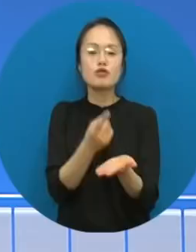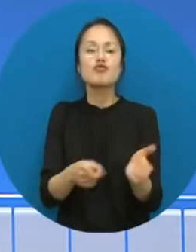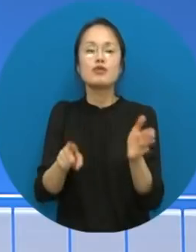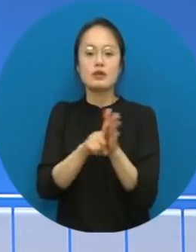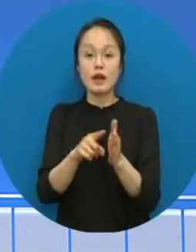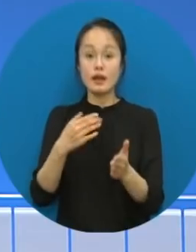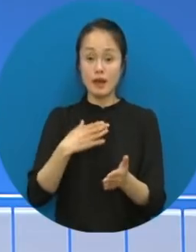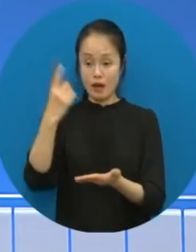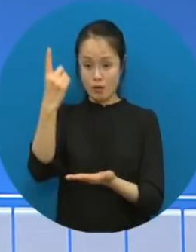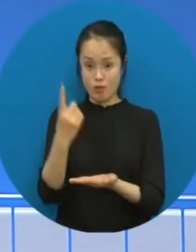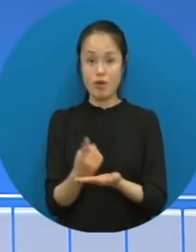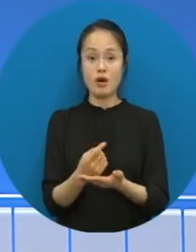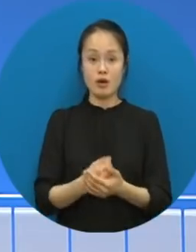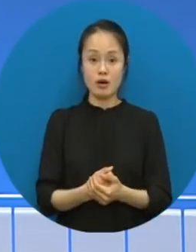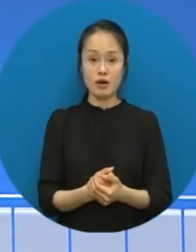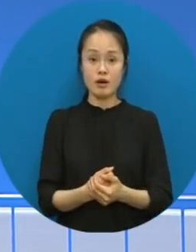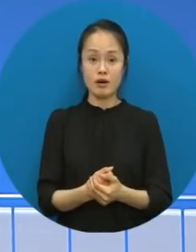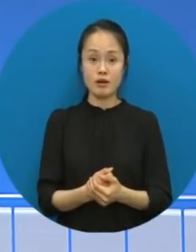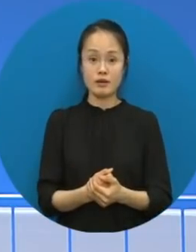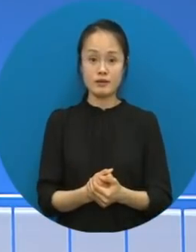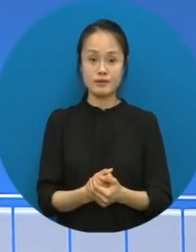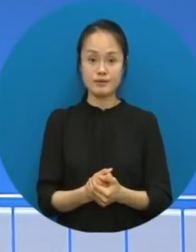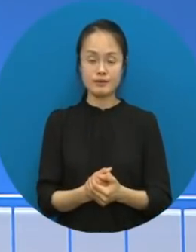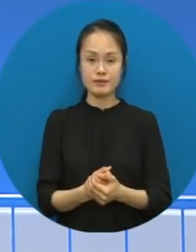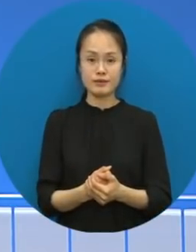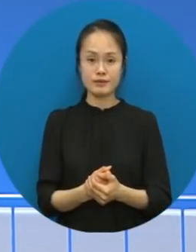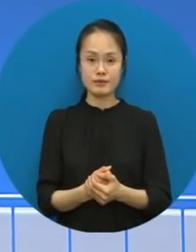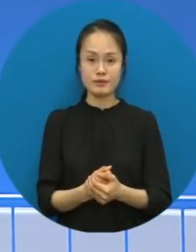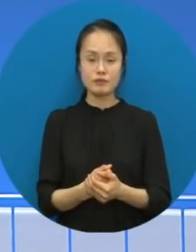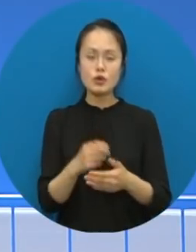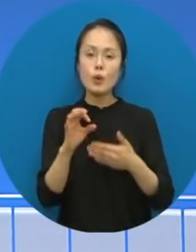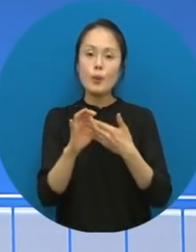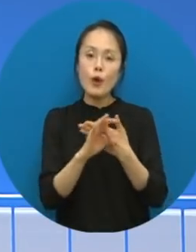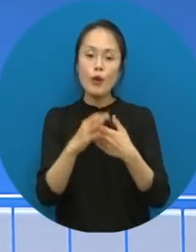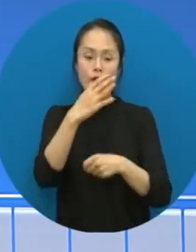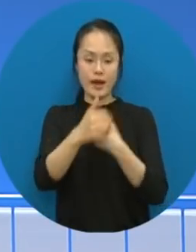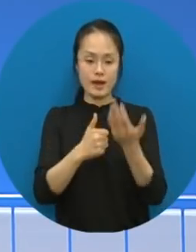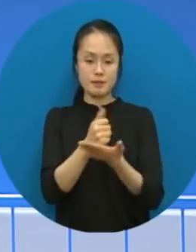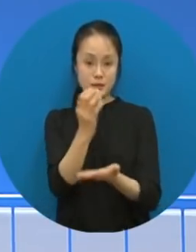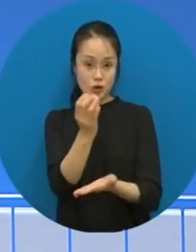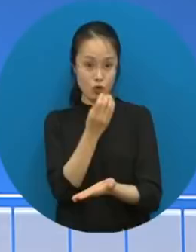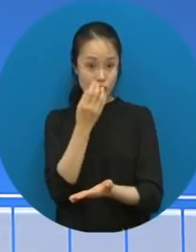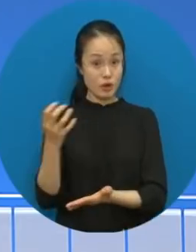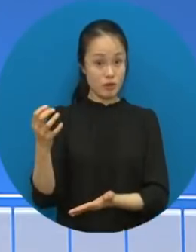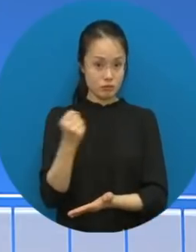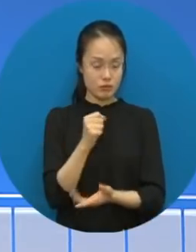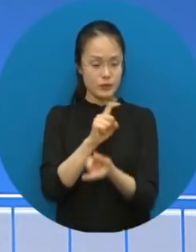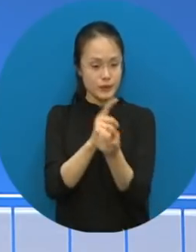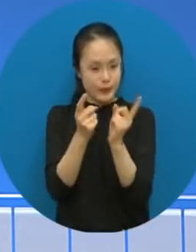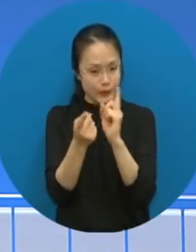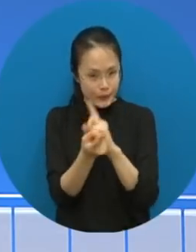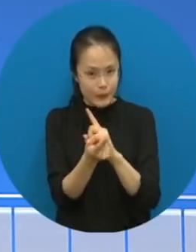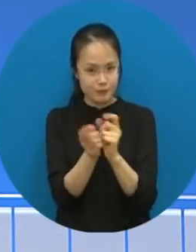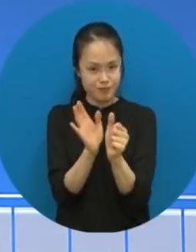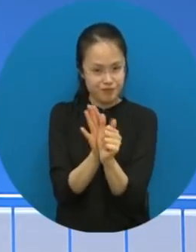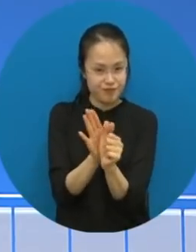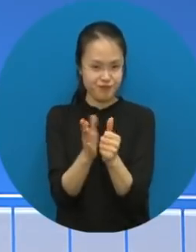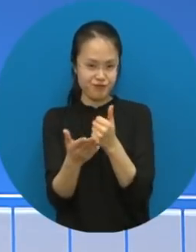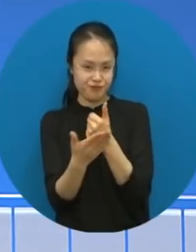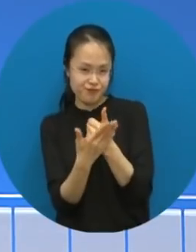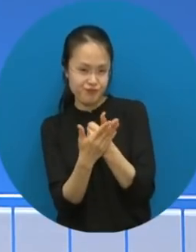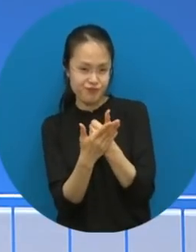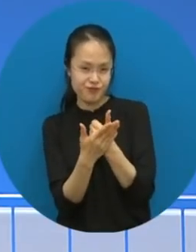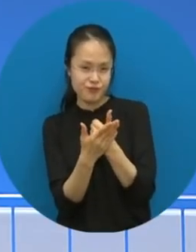용사 인자들이 있겠으나, 그렇다면 하나님의 거룩함으로 서로를 확인하며 서로